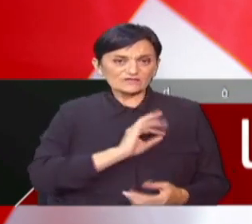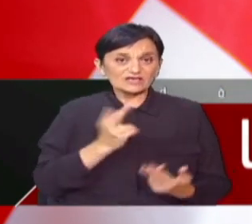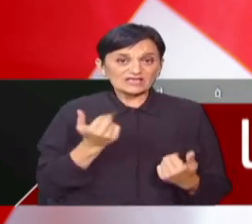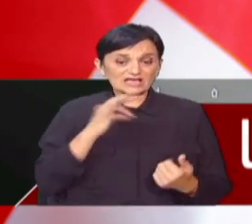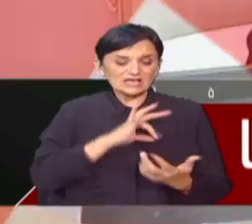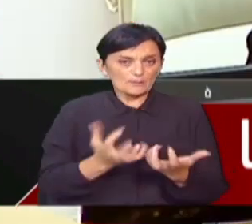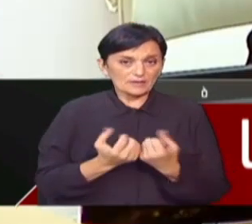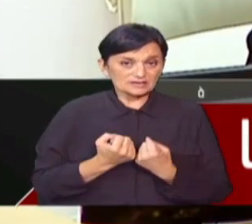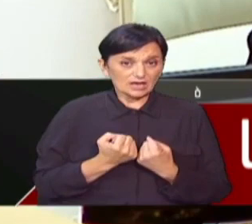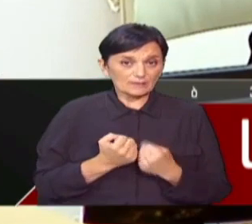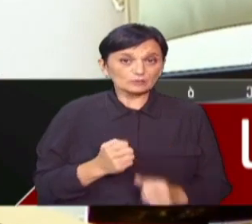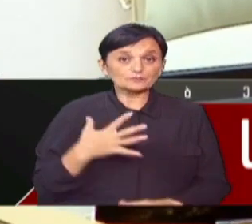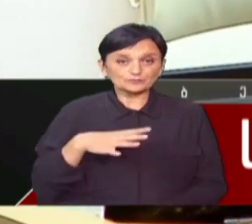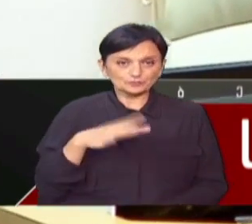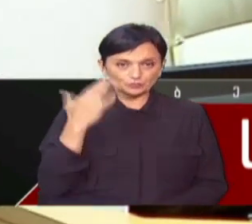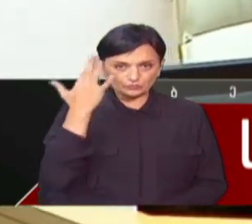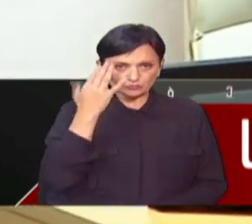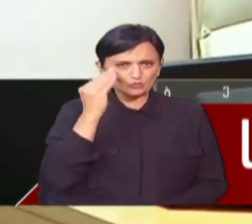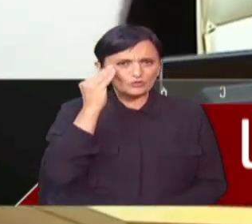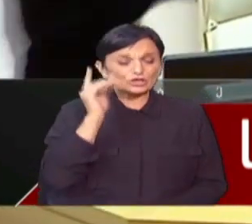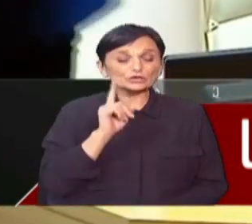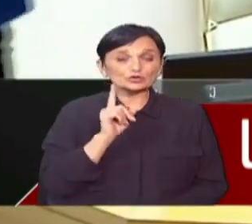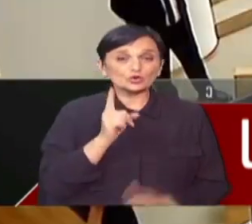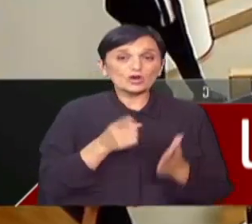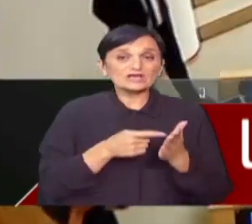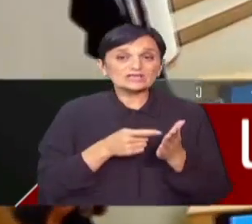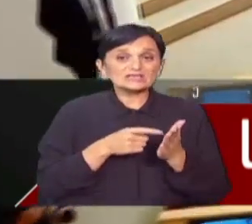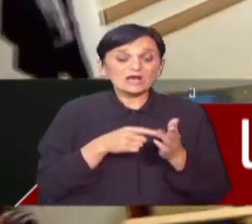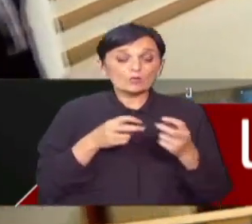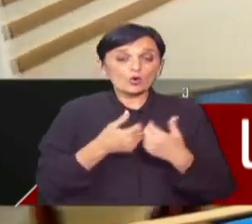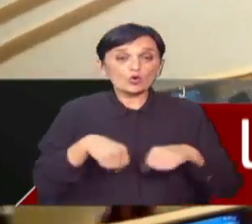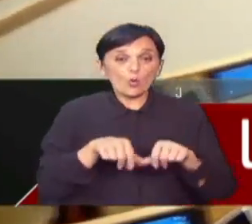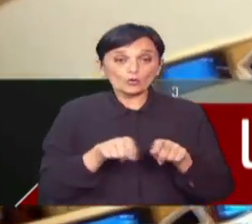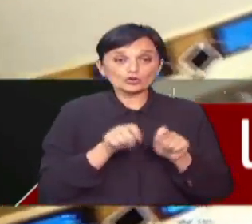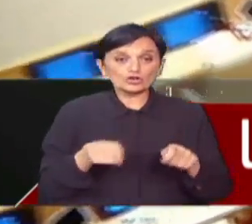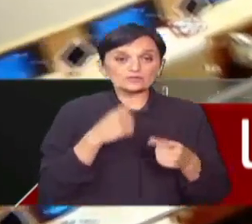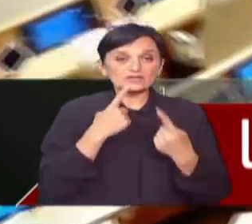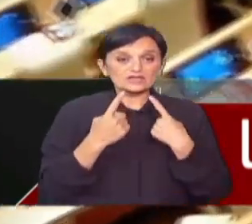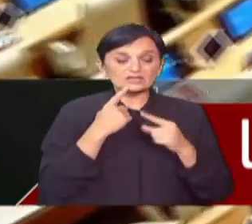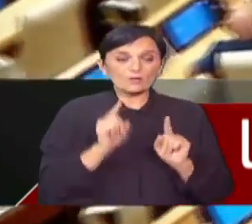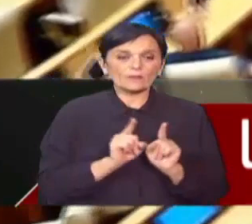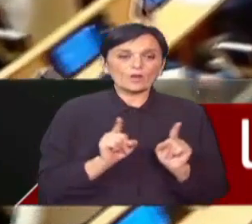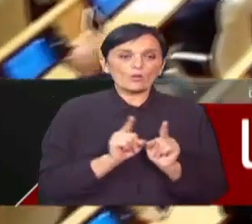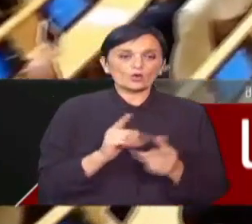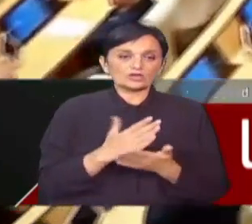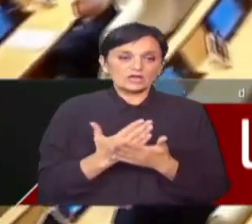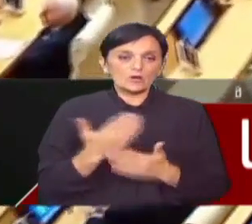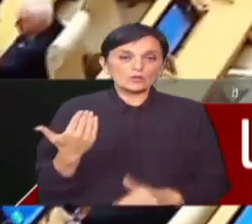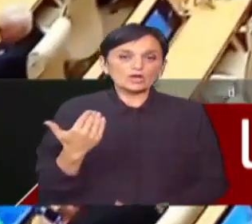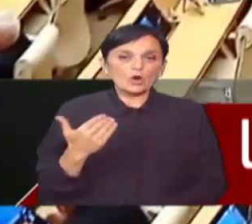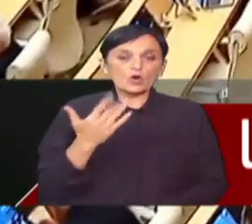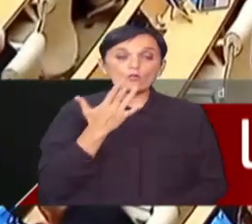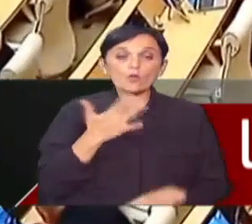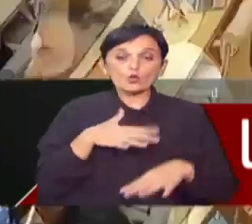სარგებლის მისაღებად. Ქართულ ოცნებაში მიაჩნიათ, რომ საგამოძიებო კომისიის შექმნაზე საუბარი ოპოზიციის ნაწილის მხრიდან